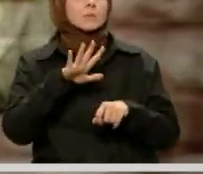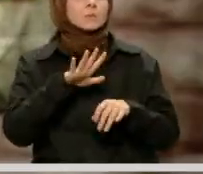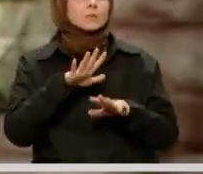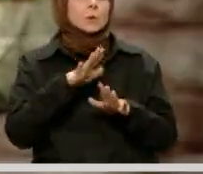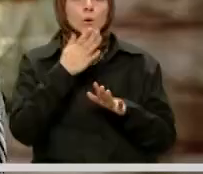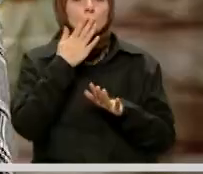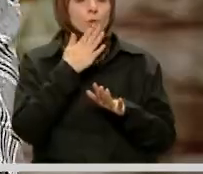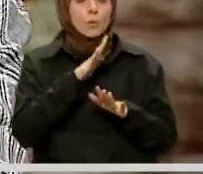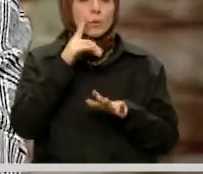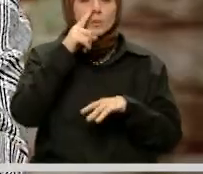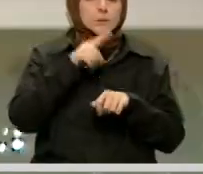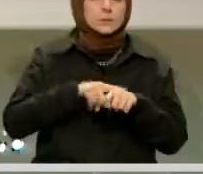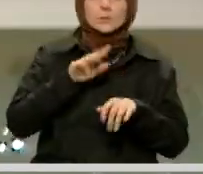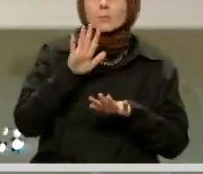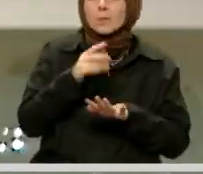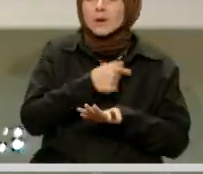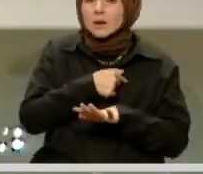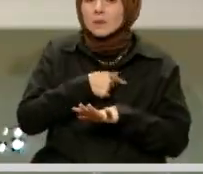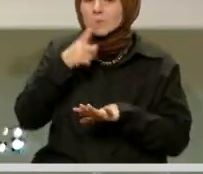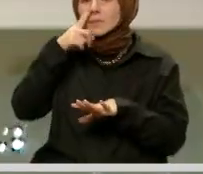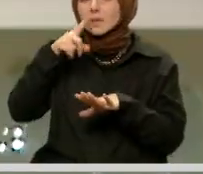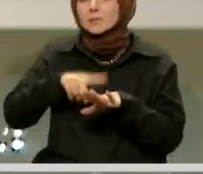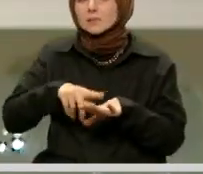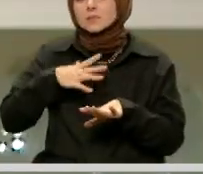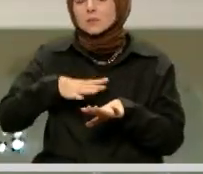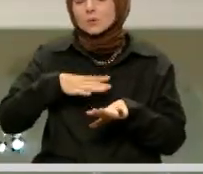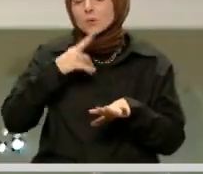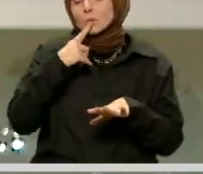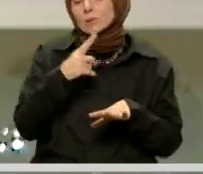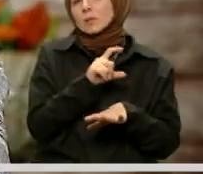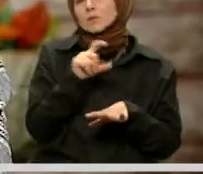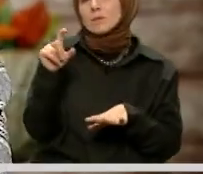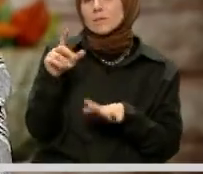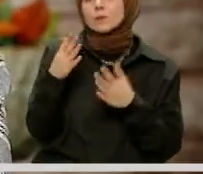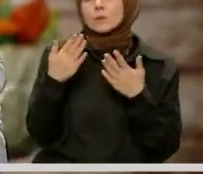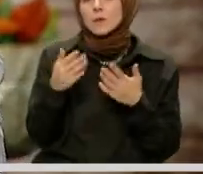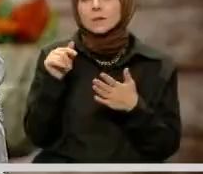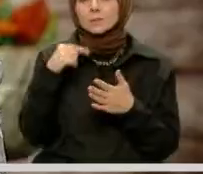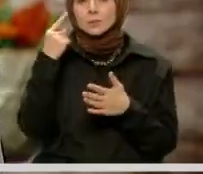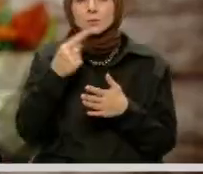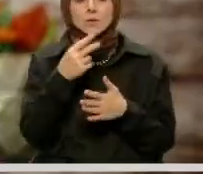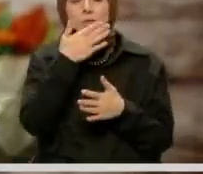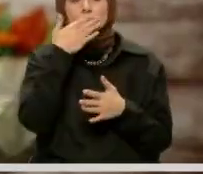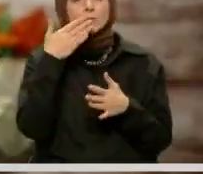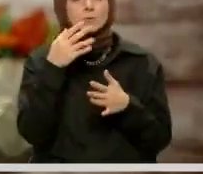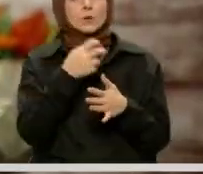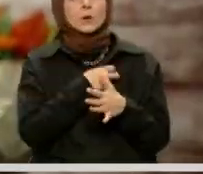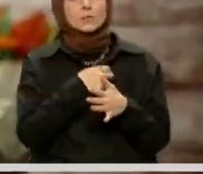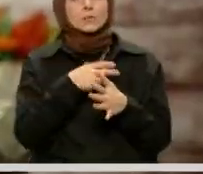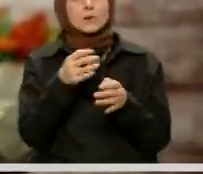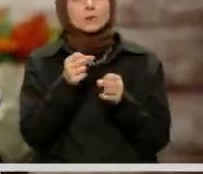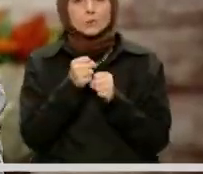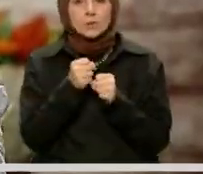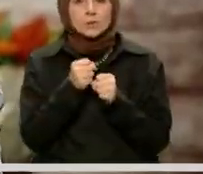O yüzden biz de kardeşlerimizin, bizi dinleyen kardeşlerimizin orucu aşkla, şevkle tutan kardeşlerimizin